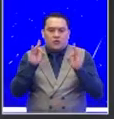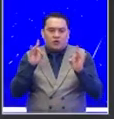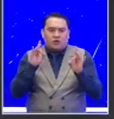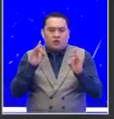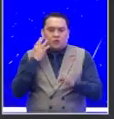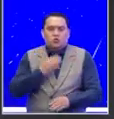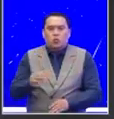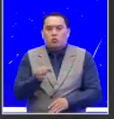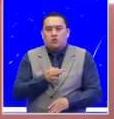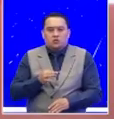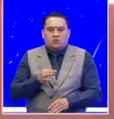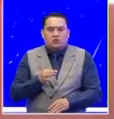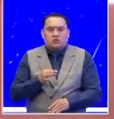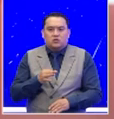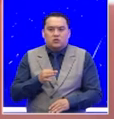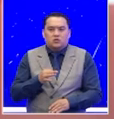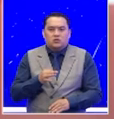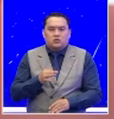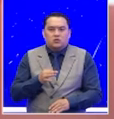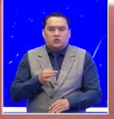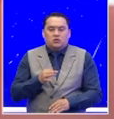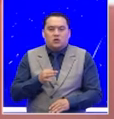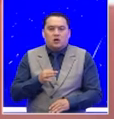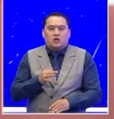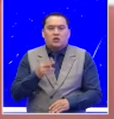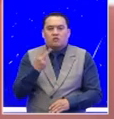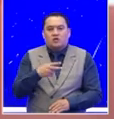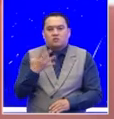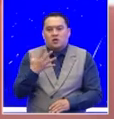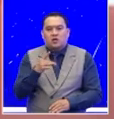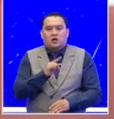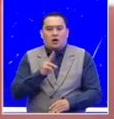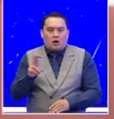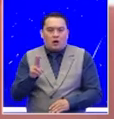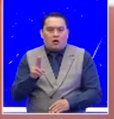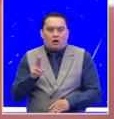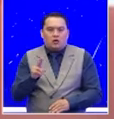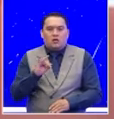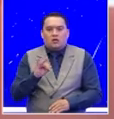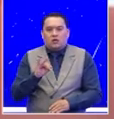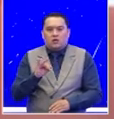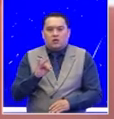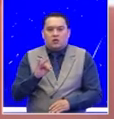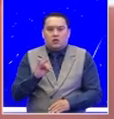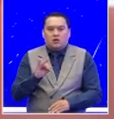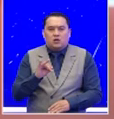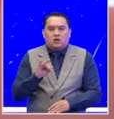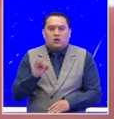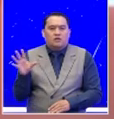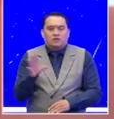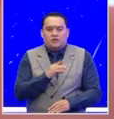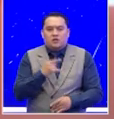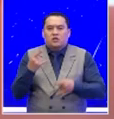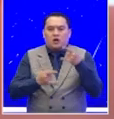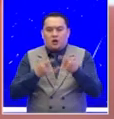области. Перехват телерадиоканалов. Это 25 республиканских каналов. И все